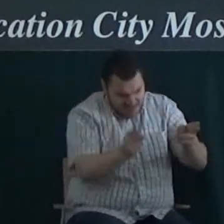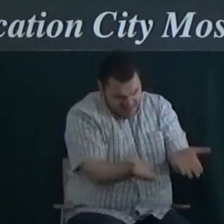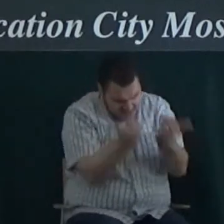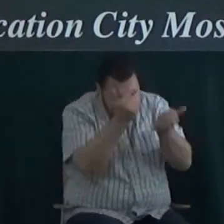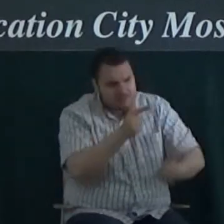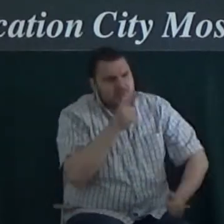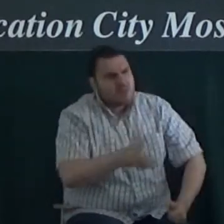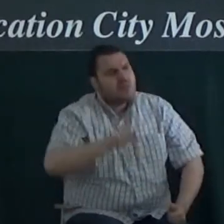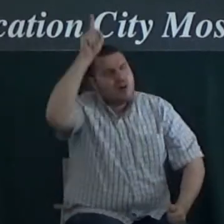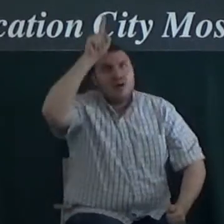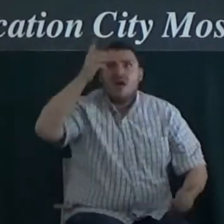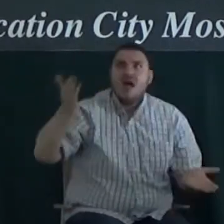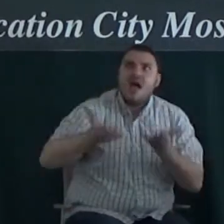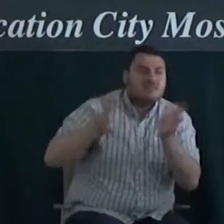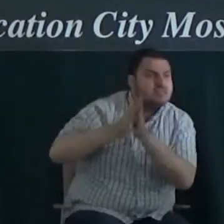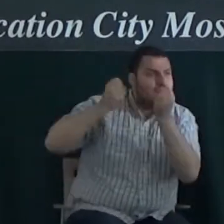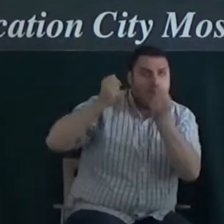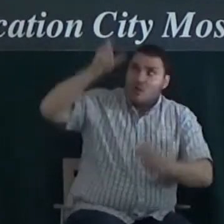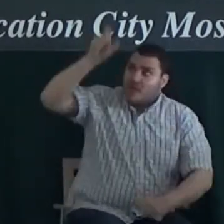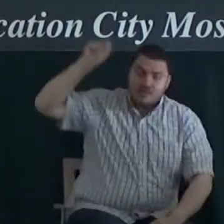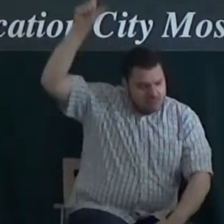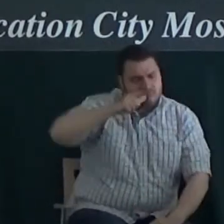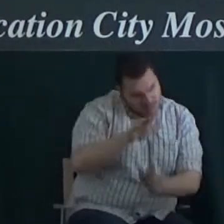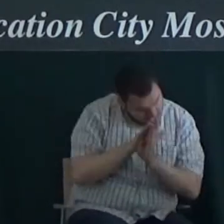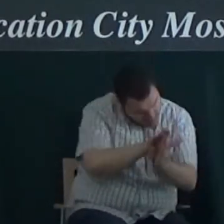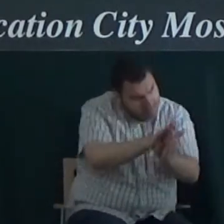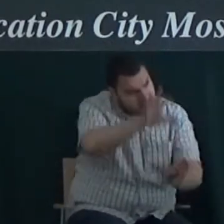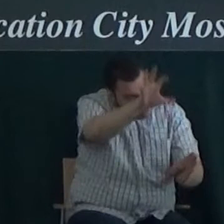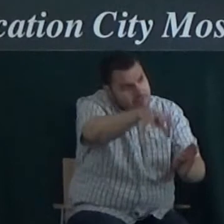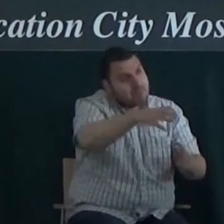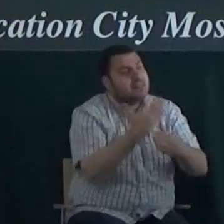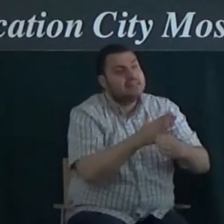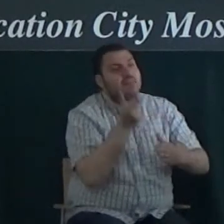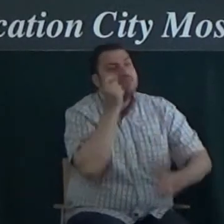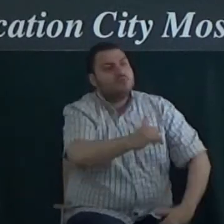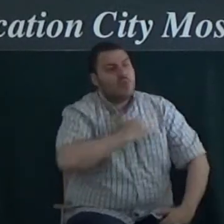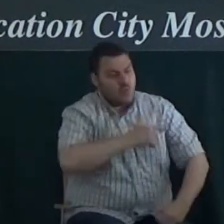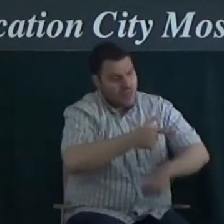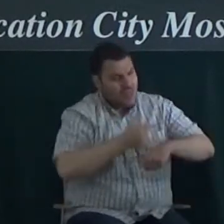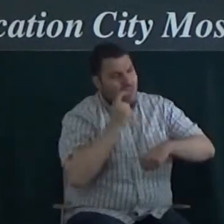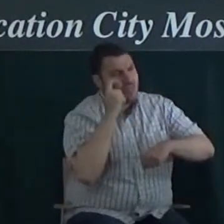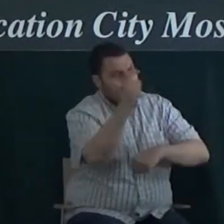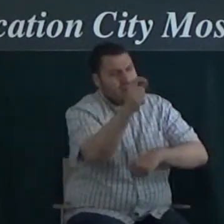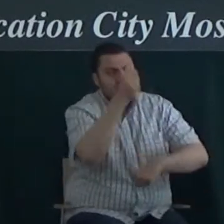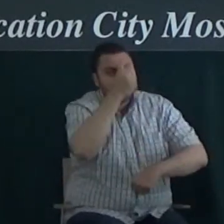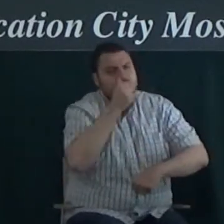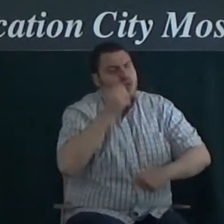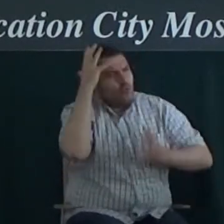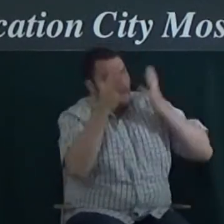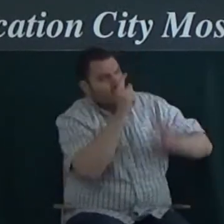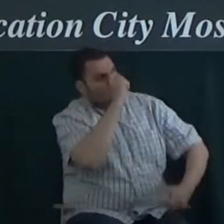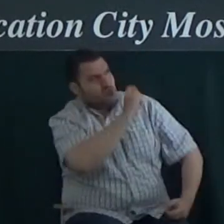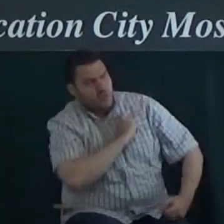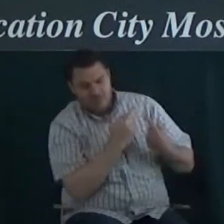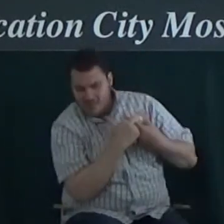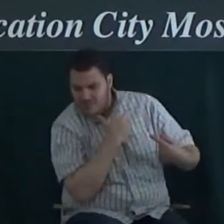يقول: وعزتي وجلالي لأنصرنك ولو بعد حين. فكم من إنسان عوقب بسبب ظلمه